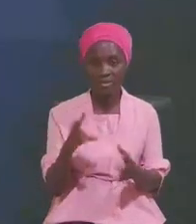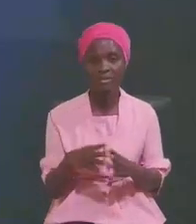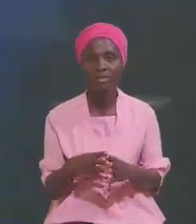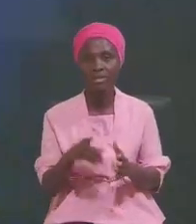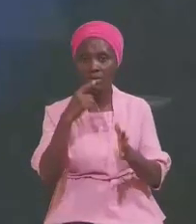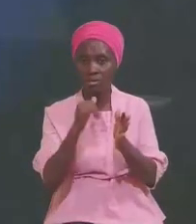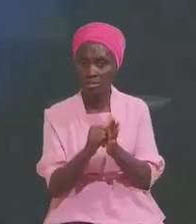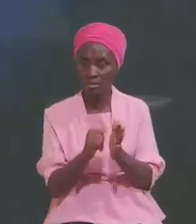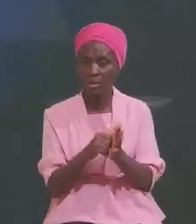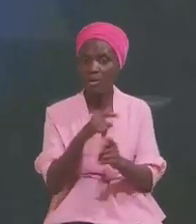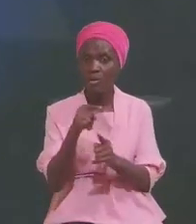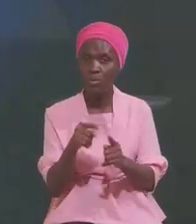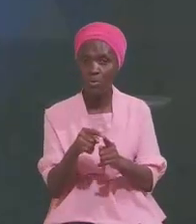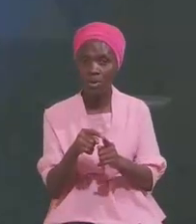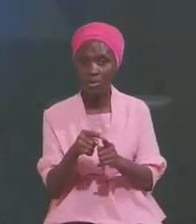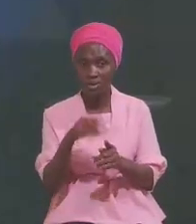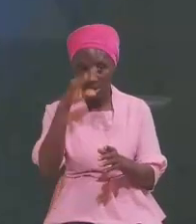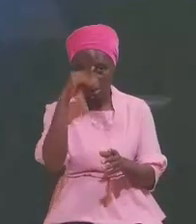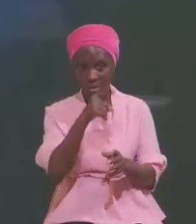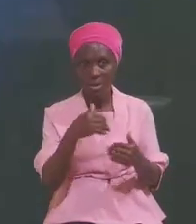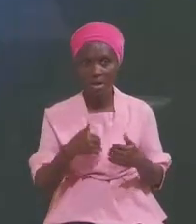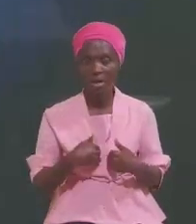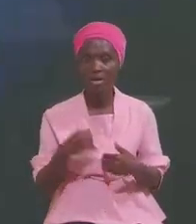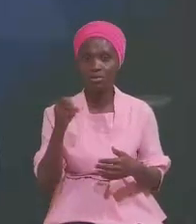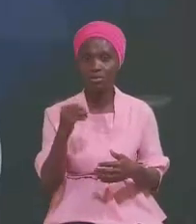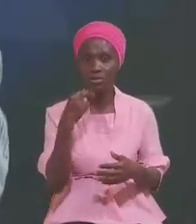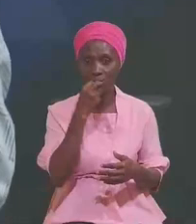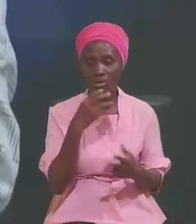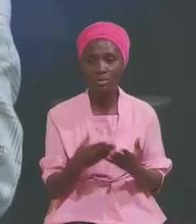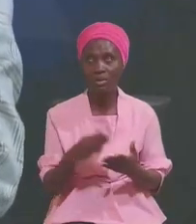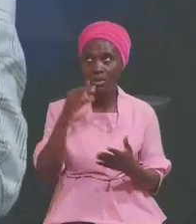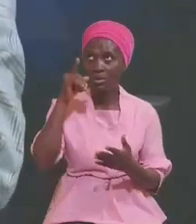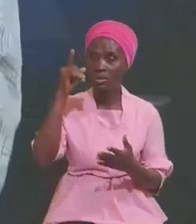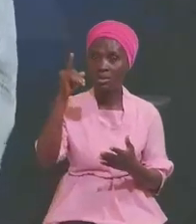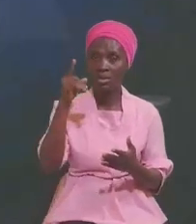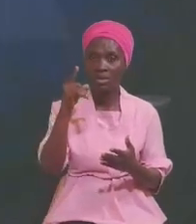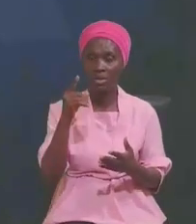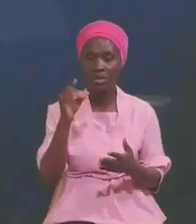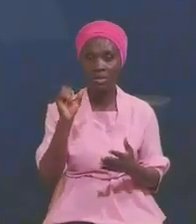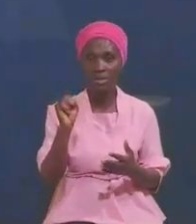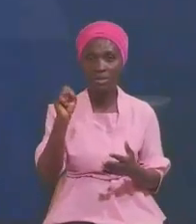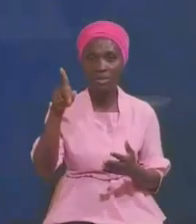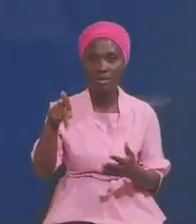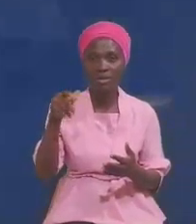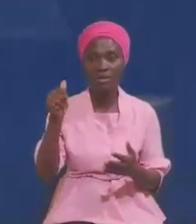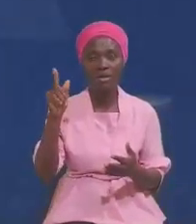après avoir dit cela, il cracha à terre et fit de la boue